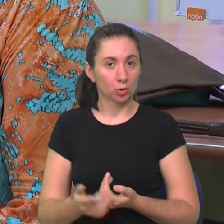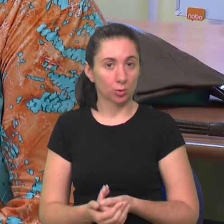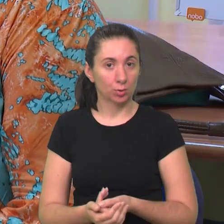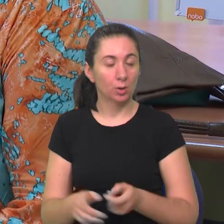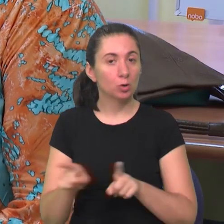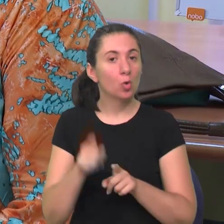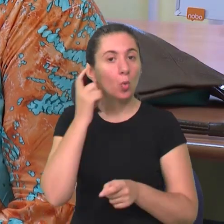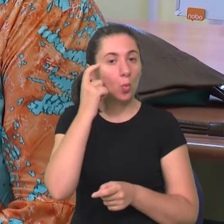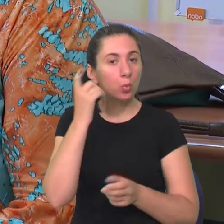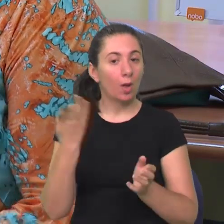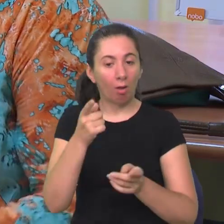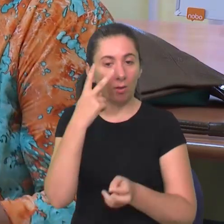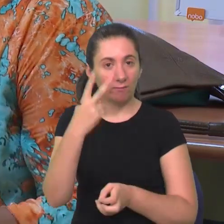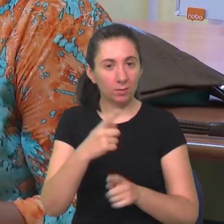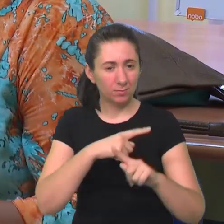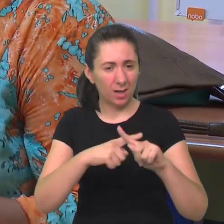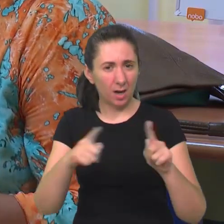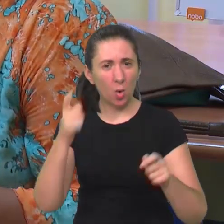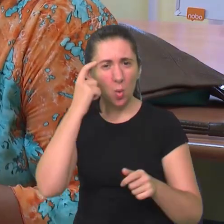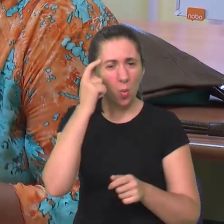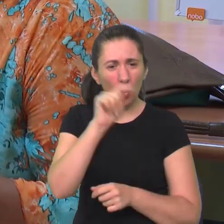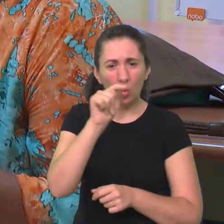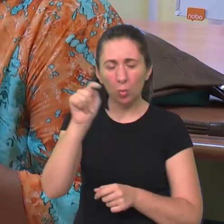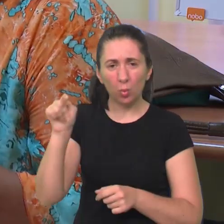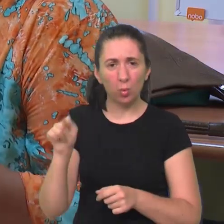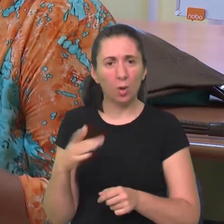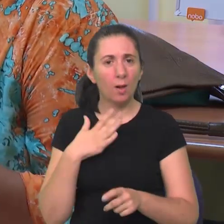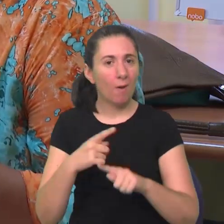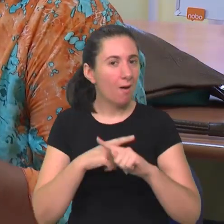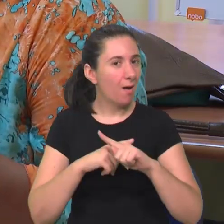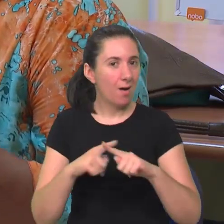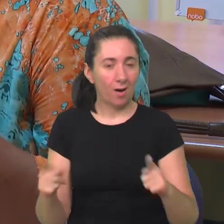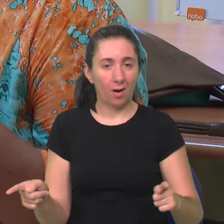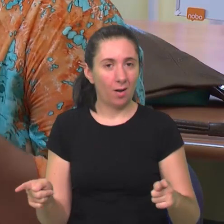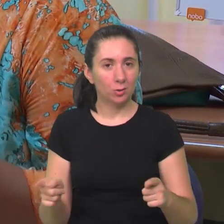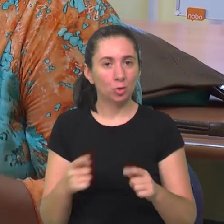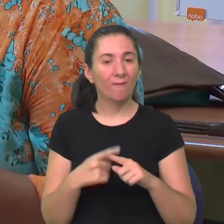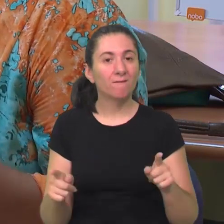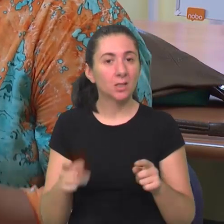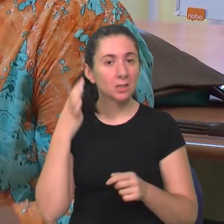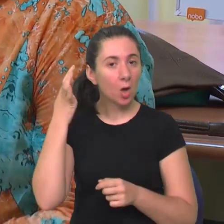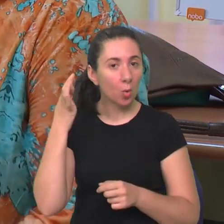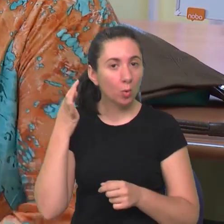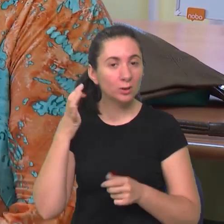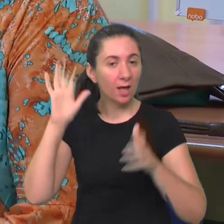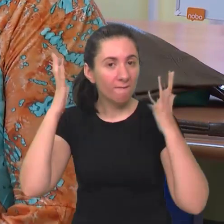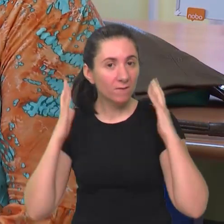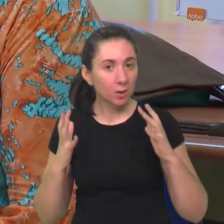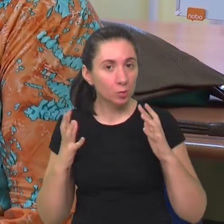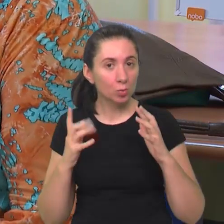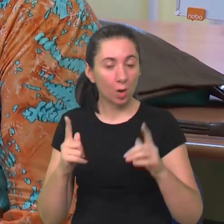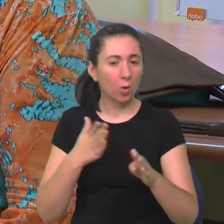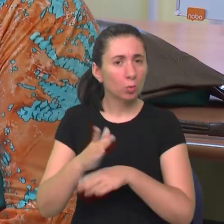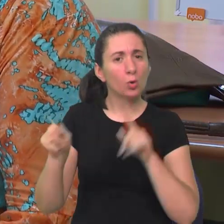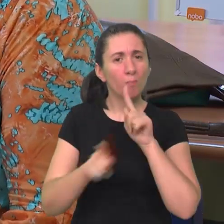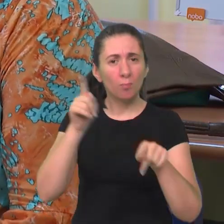toga, kulturološki, kad pogledate i različite kulture, imaju različite vrste kose, frizure, pa i